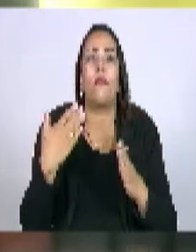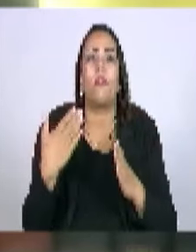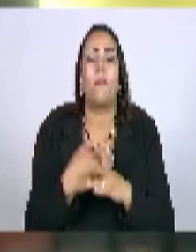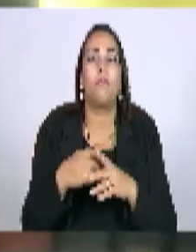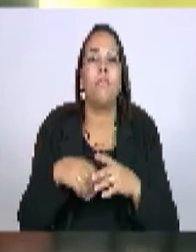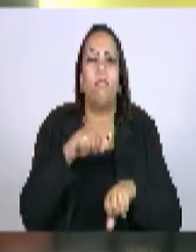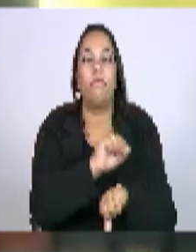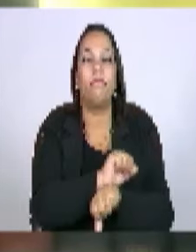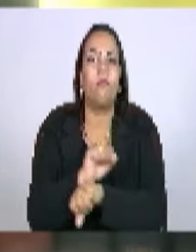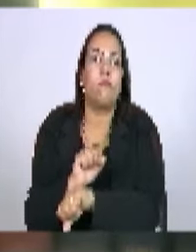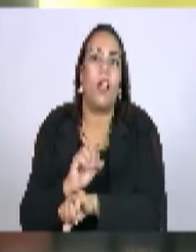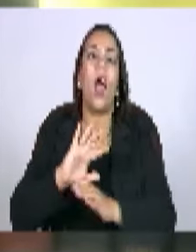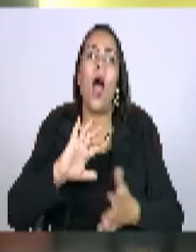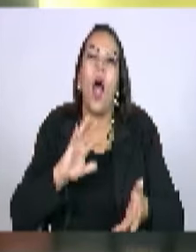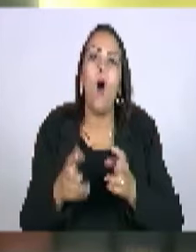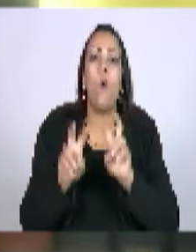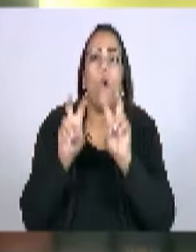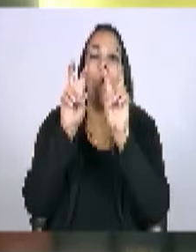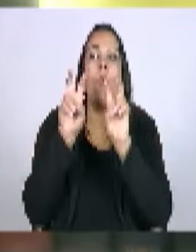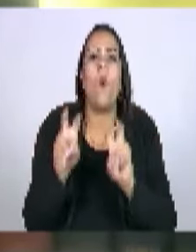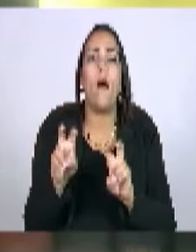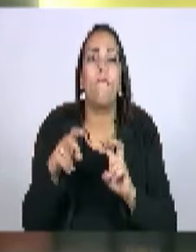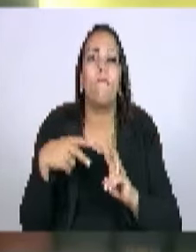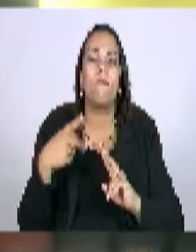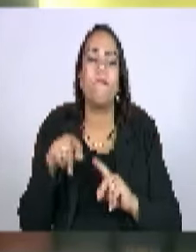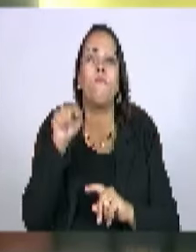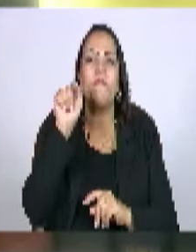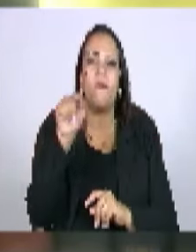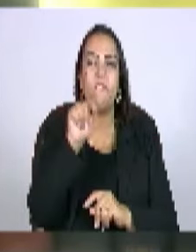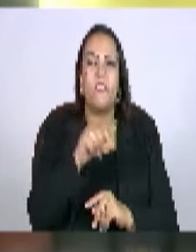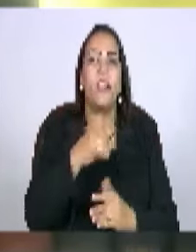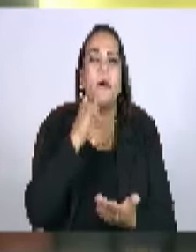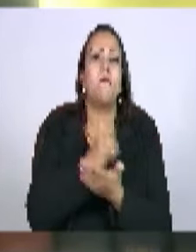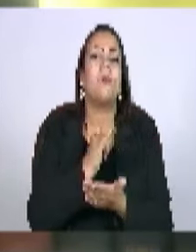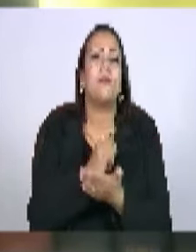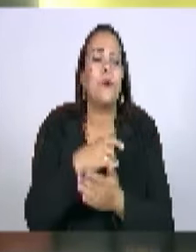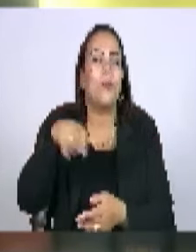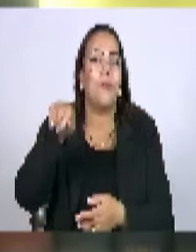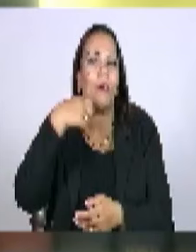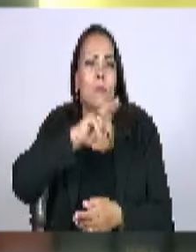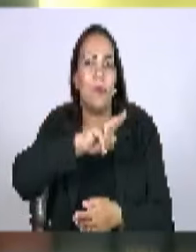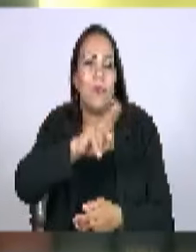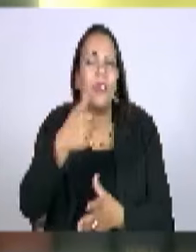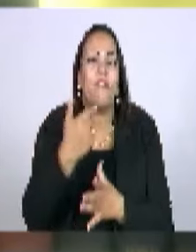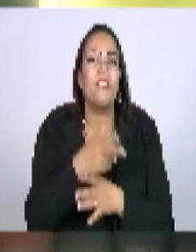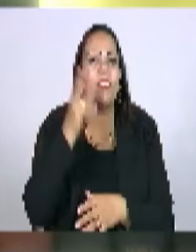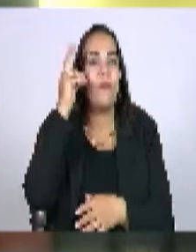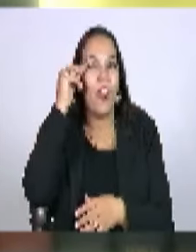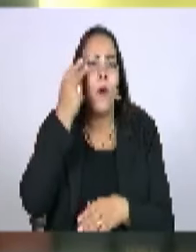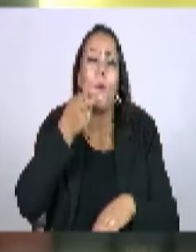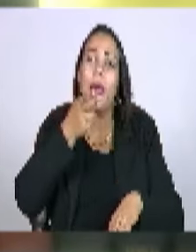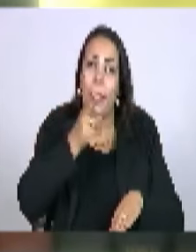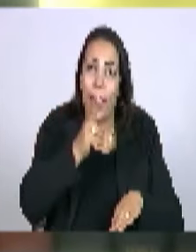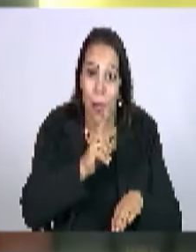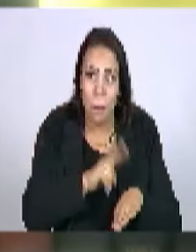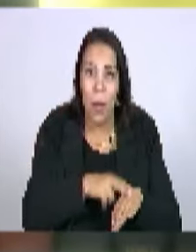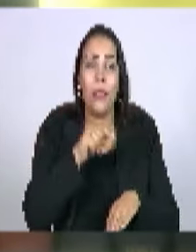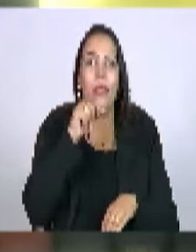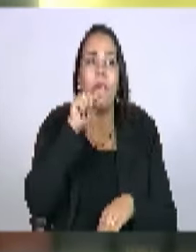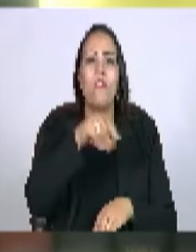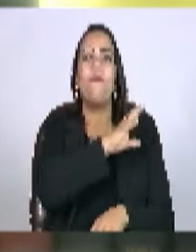لعدد من القاده الاسرائيليين وايضا الفلسطين ين المنتمين